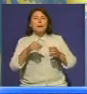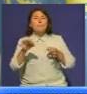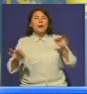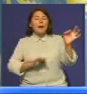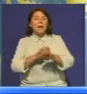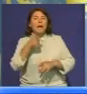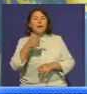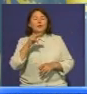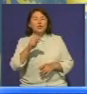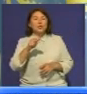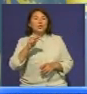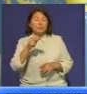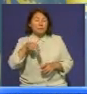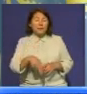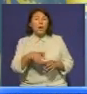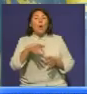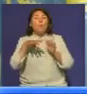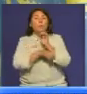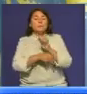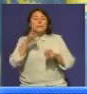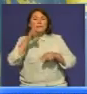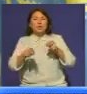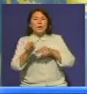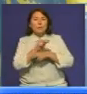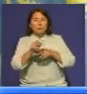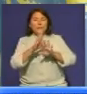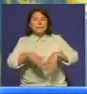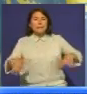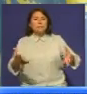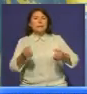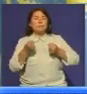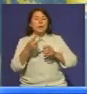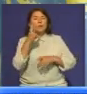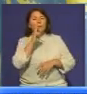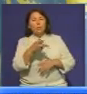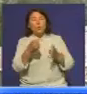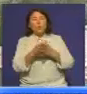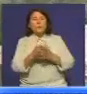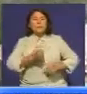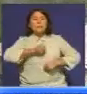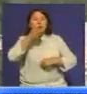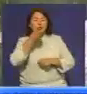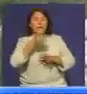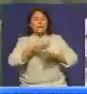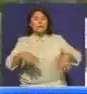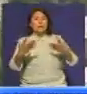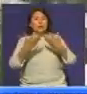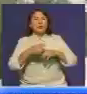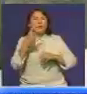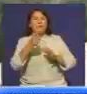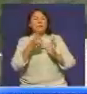рамках гчп после завершения ремонта сад будет принимать детей от 2 лет и старше детский сад рассчитан на